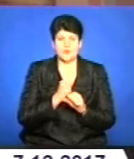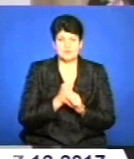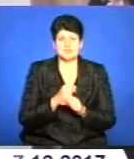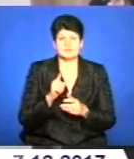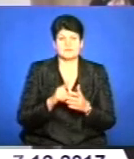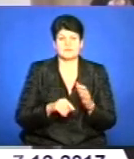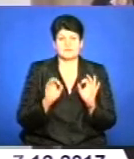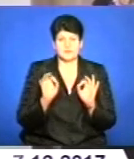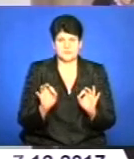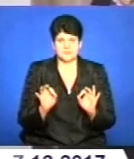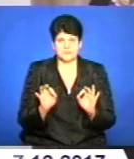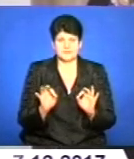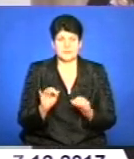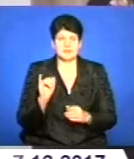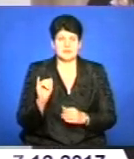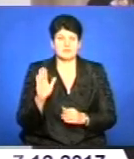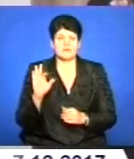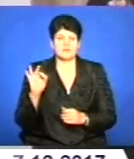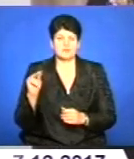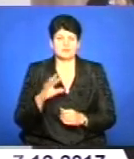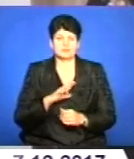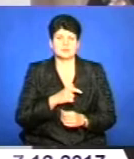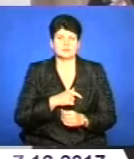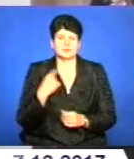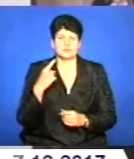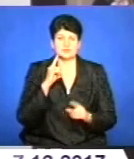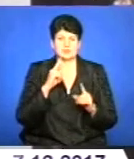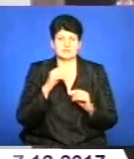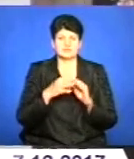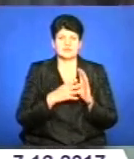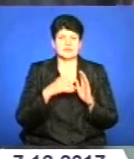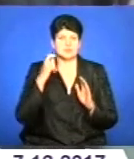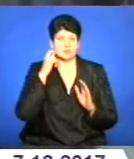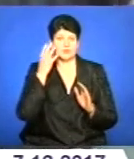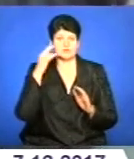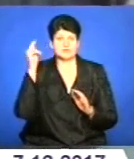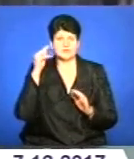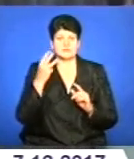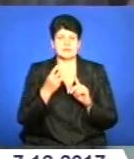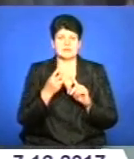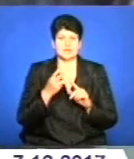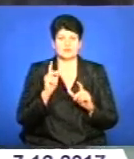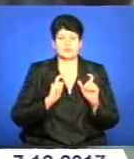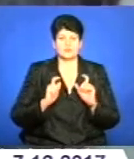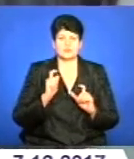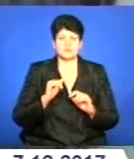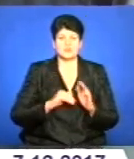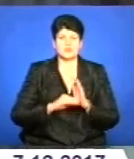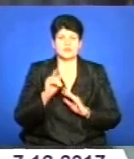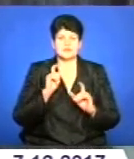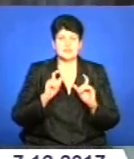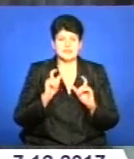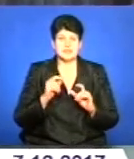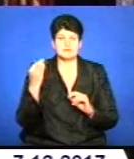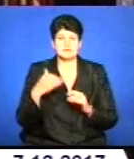вірно. Інна Вовчок стала депутатом обласної ради в 19 років, коли навчалася на третьому курсі в університеті. Почала